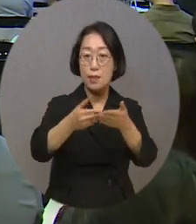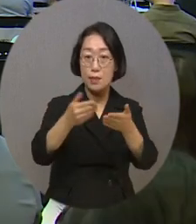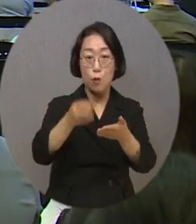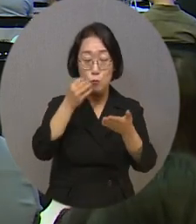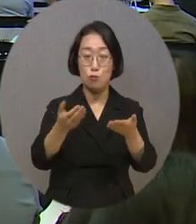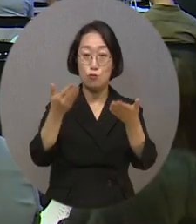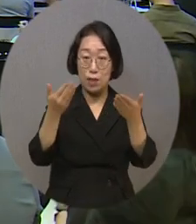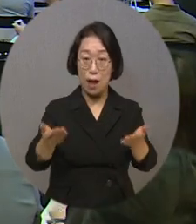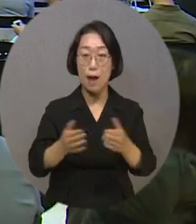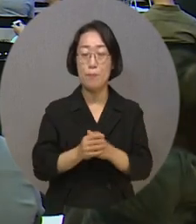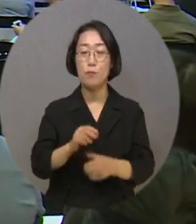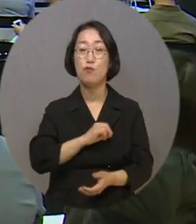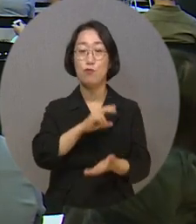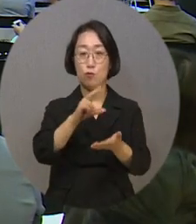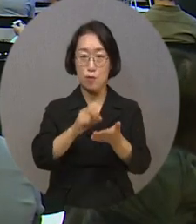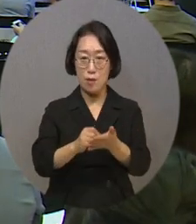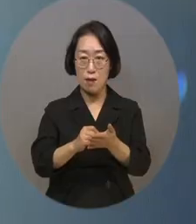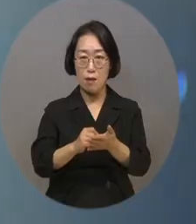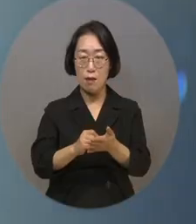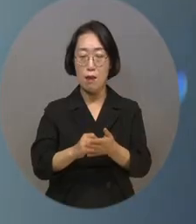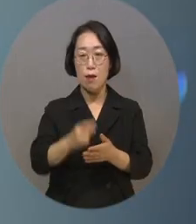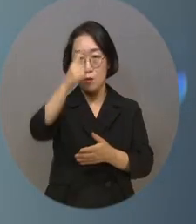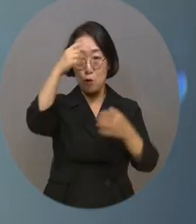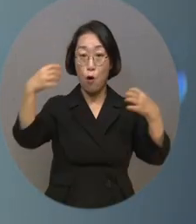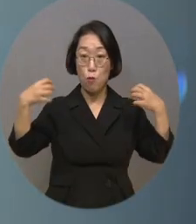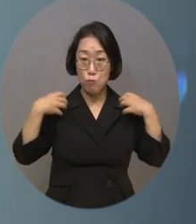행사는 과학기술정보통신부가 주최하고